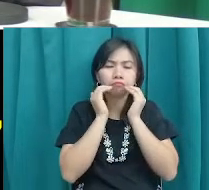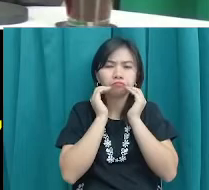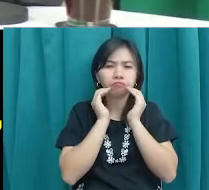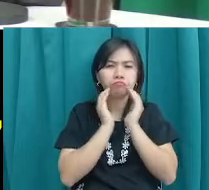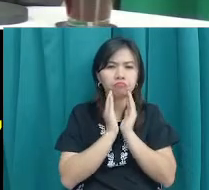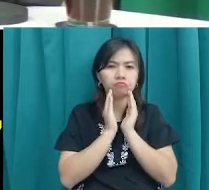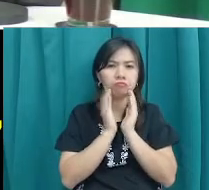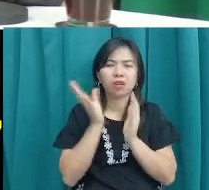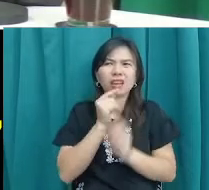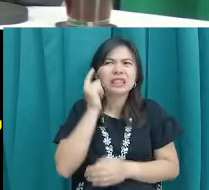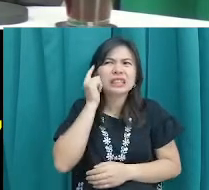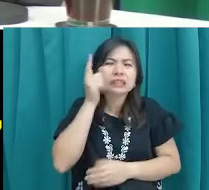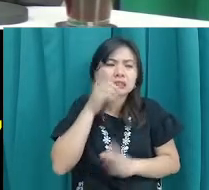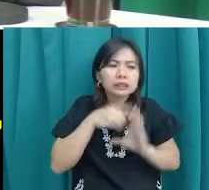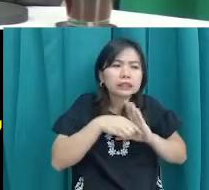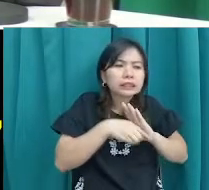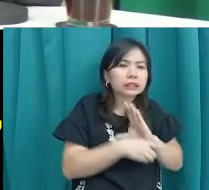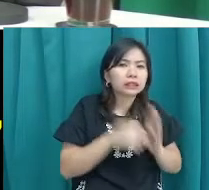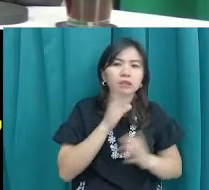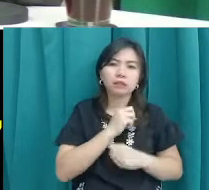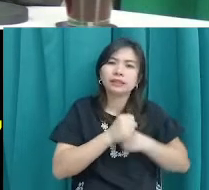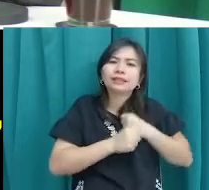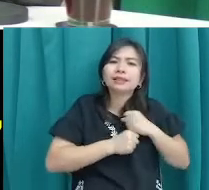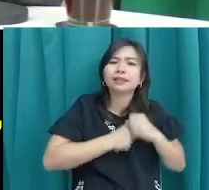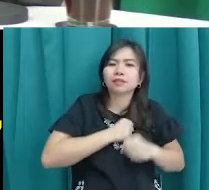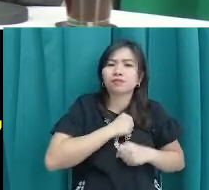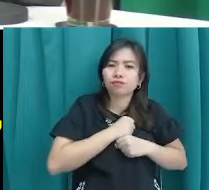see? Talagang naano sila, kumbaga sa,